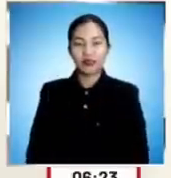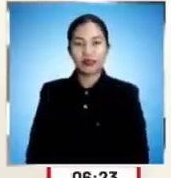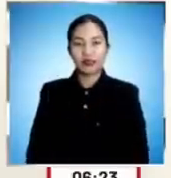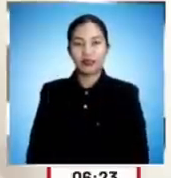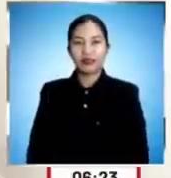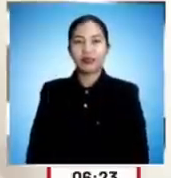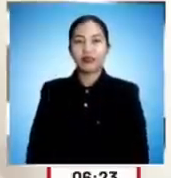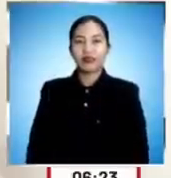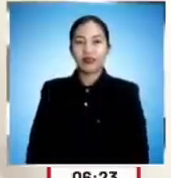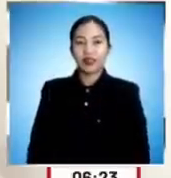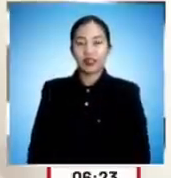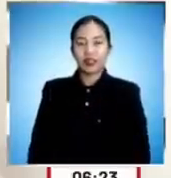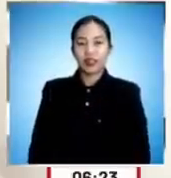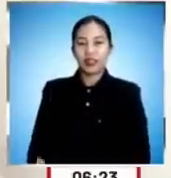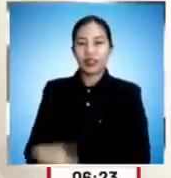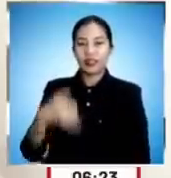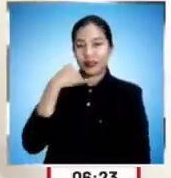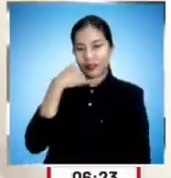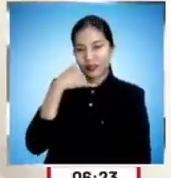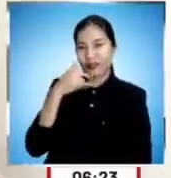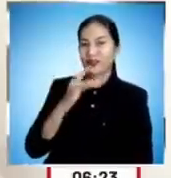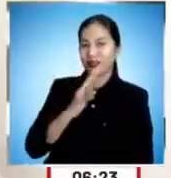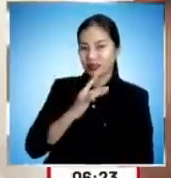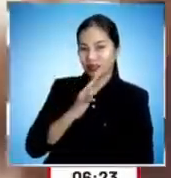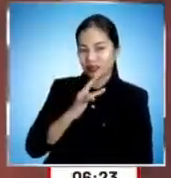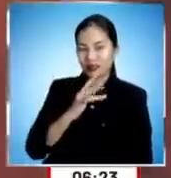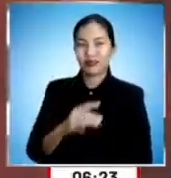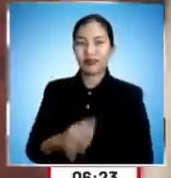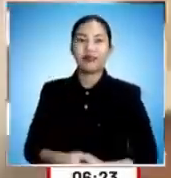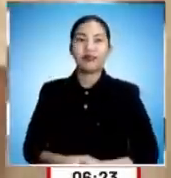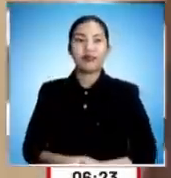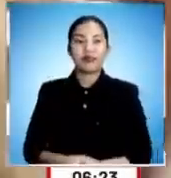walang kulang. I-double check mo yan, konti masisisati ka.